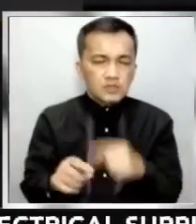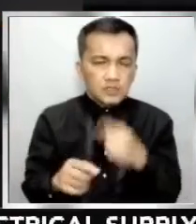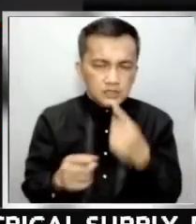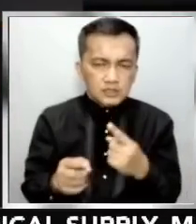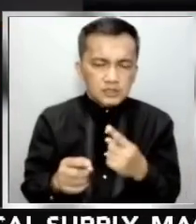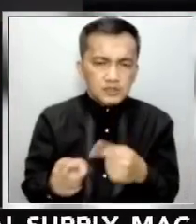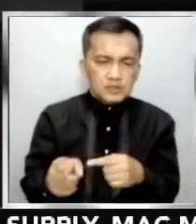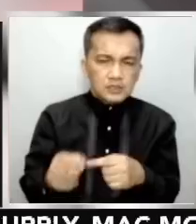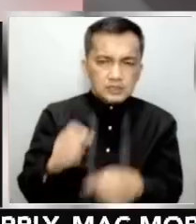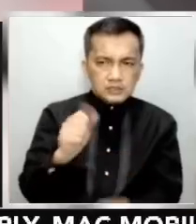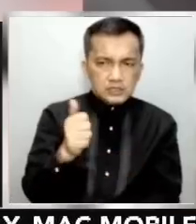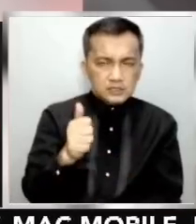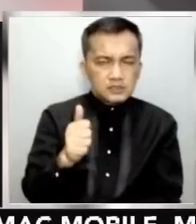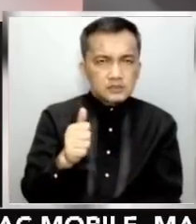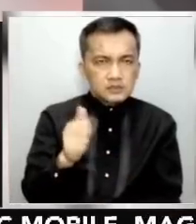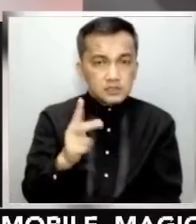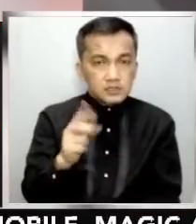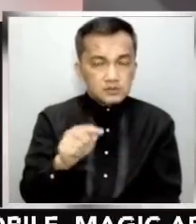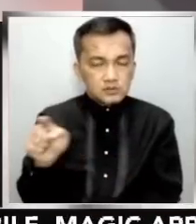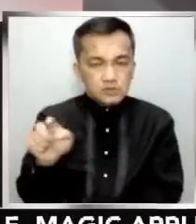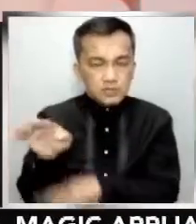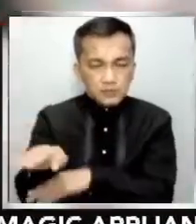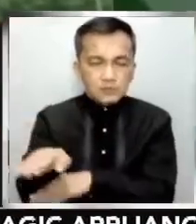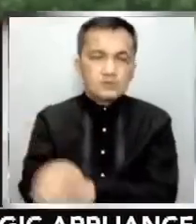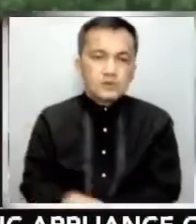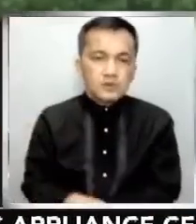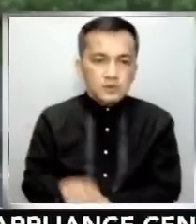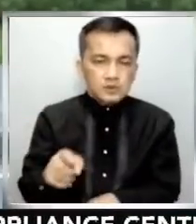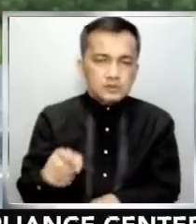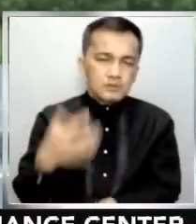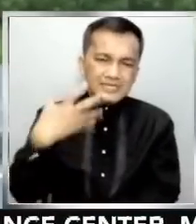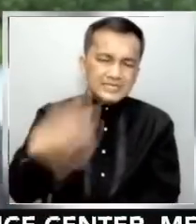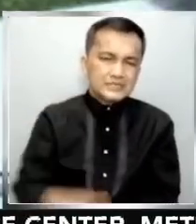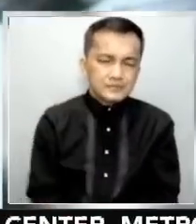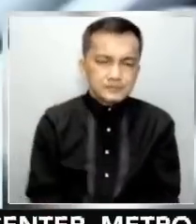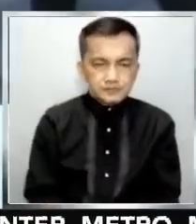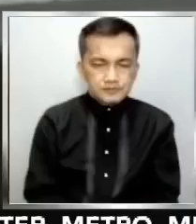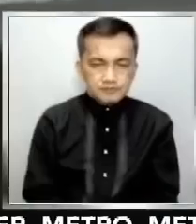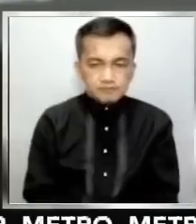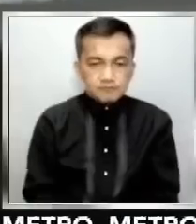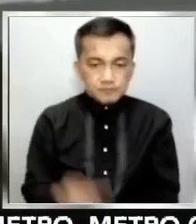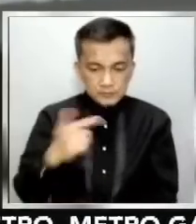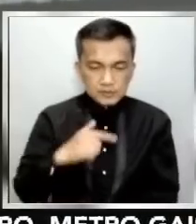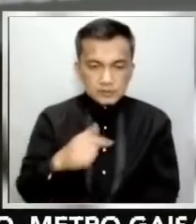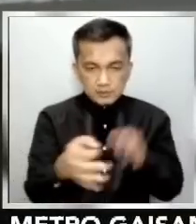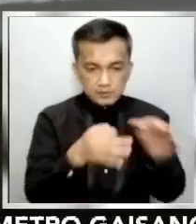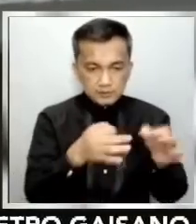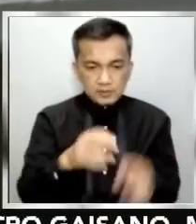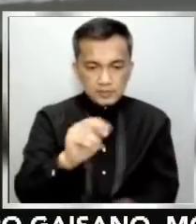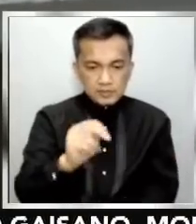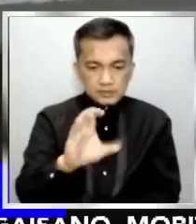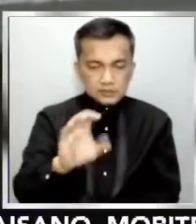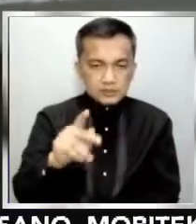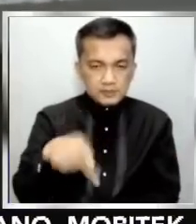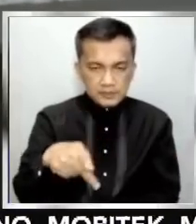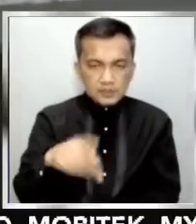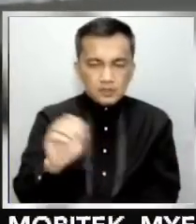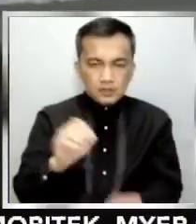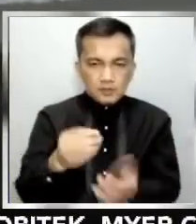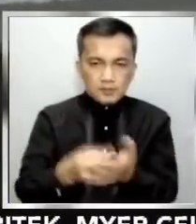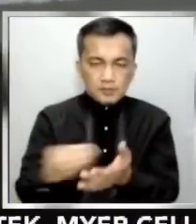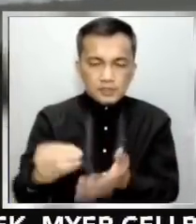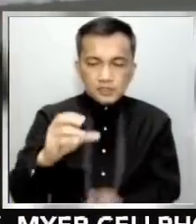10:30 hanggang hapon. Yung sobrang init. Paliwanag ng NGCP. Wala ng pambili ng krudo para sa